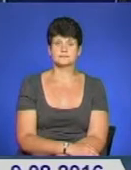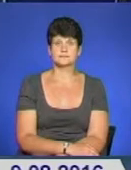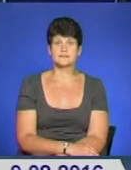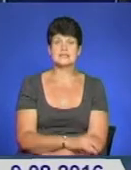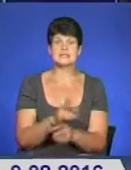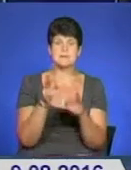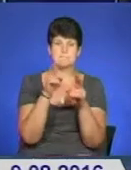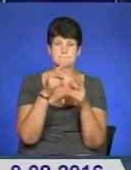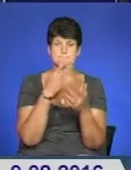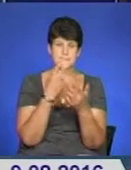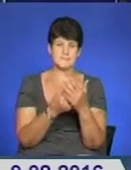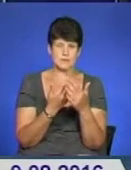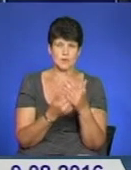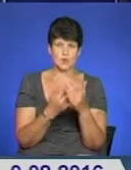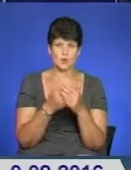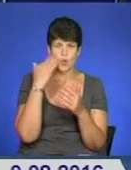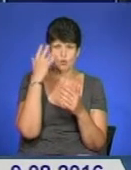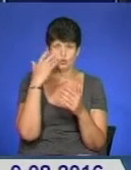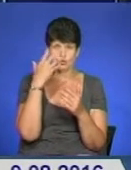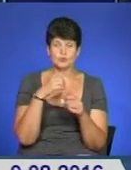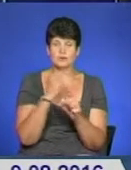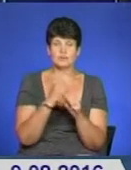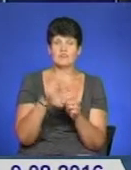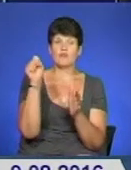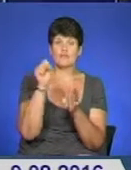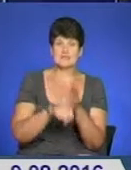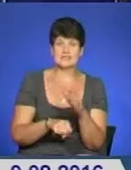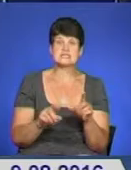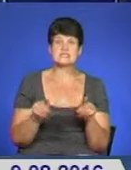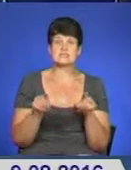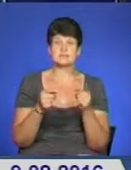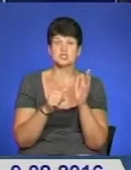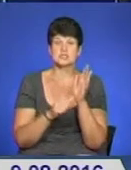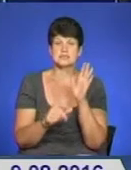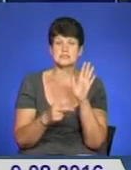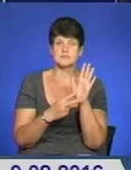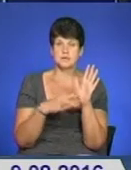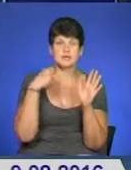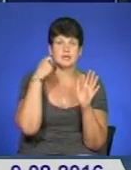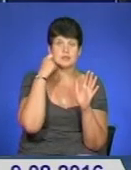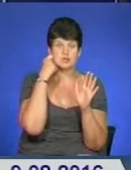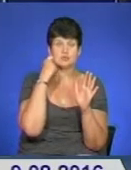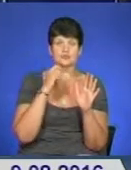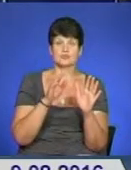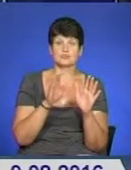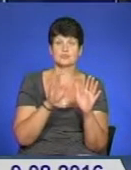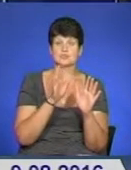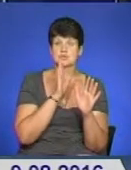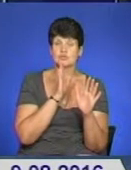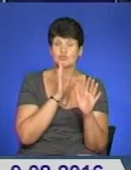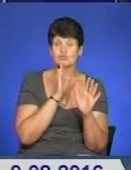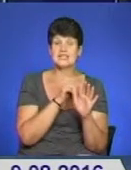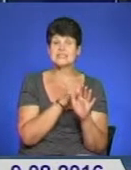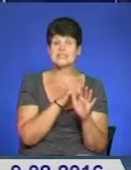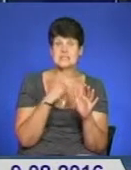За підозрою у вчиненні вбивства оперативники Тернопільського відділу поліції затримали 67-річну жительку обласного центру. Жінка